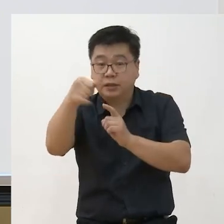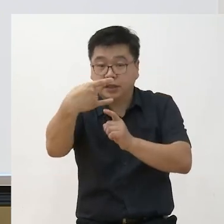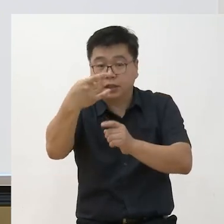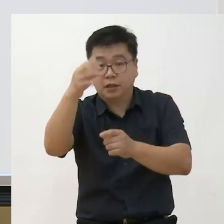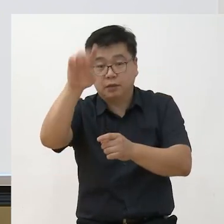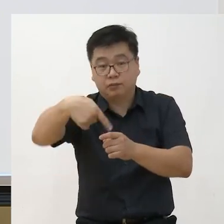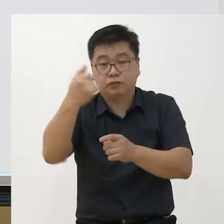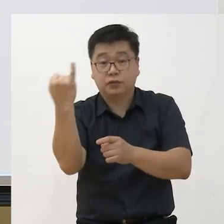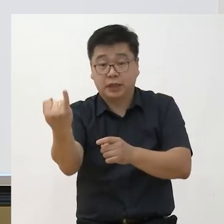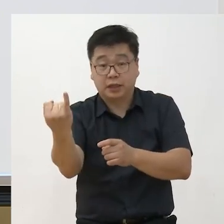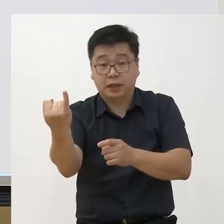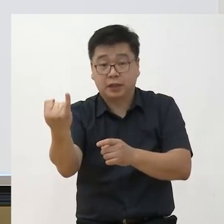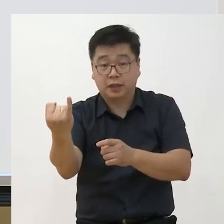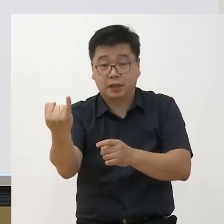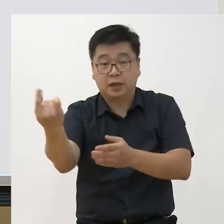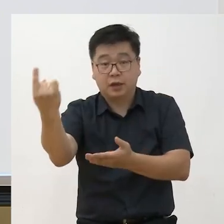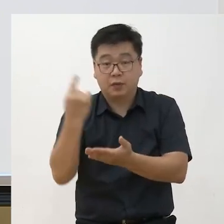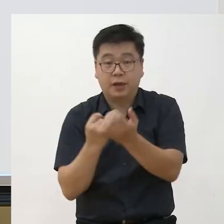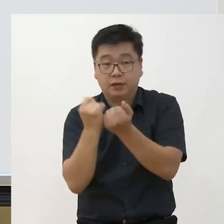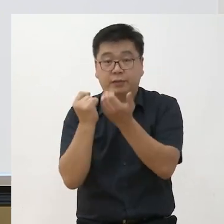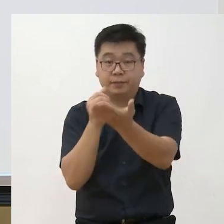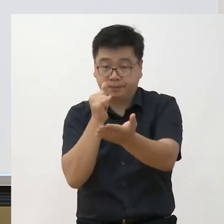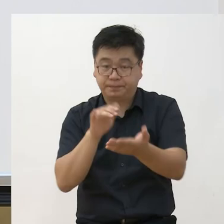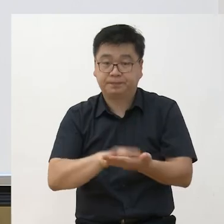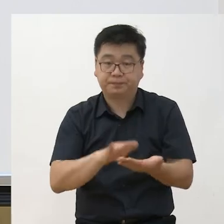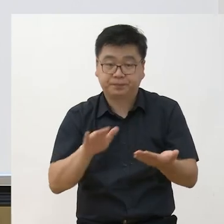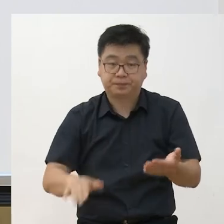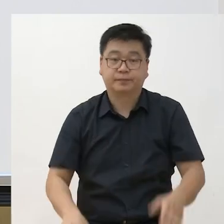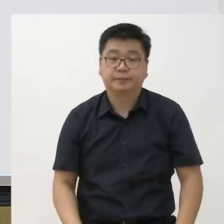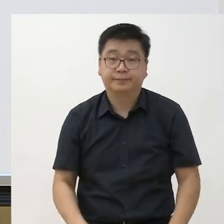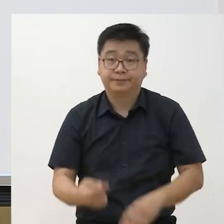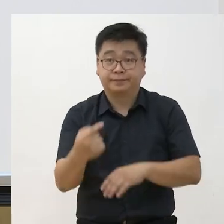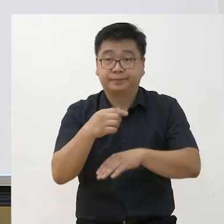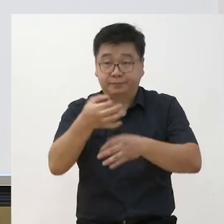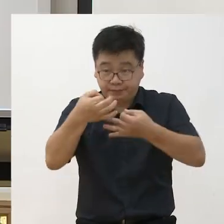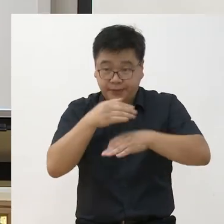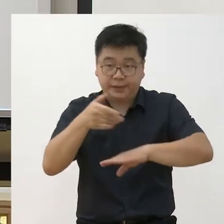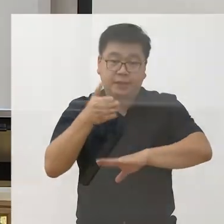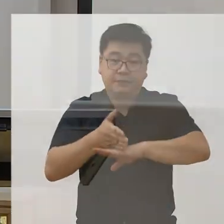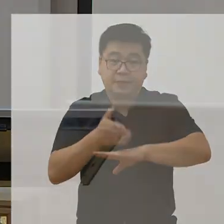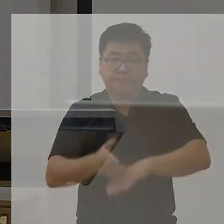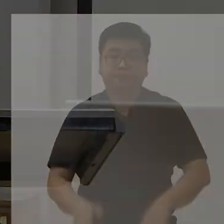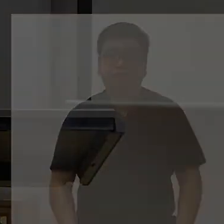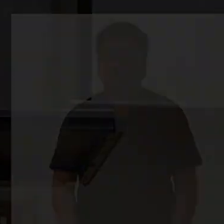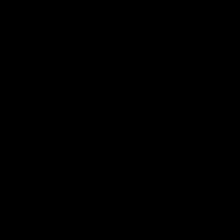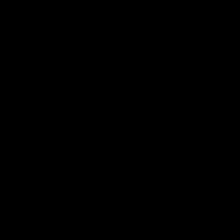시각 예술 분야 지원 사업에 대해서 설명을 드리도록 하겠습니다. 예, 끝까지 들으셔서 감사합니다.